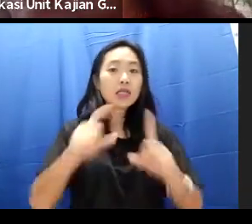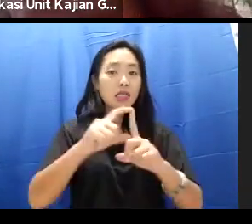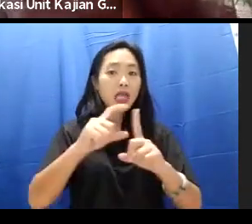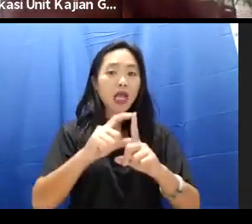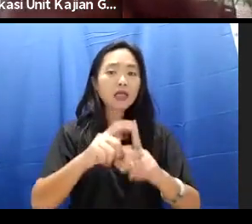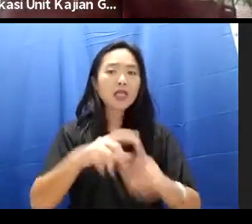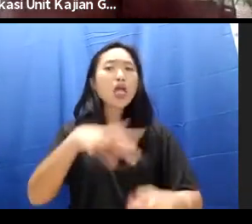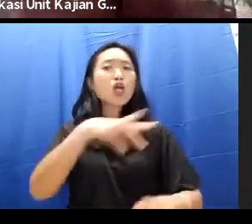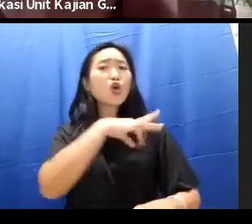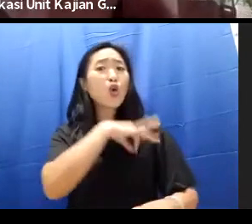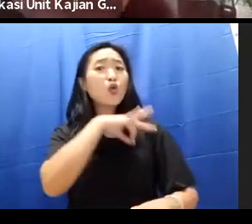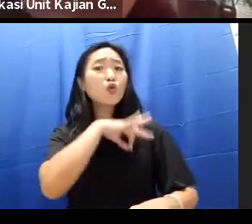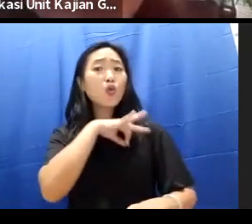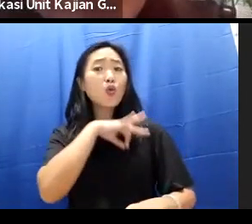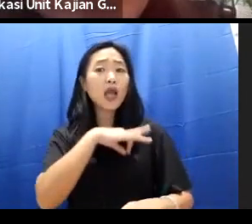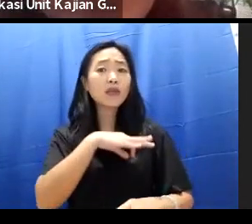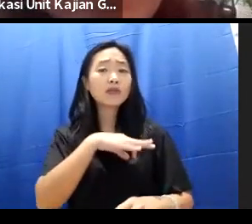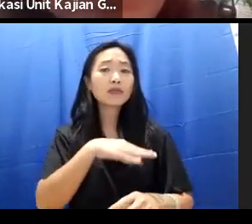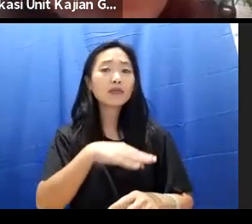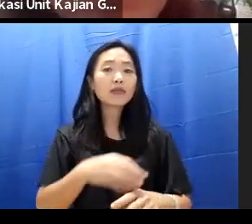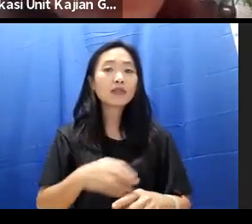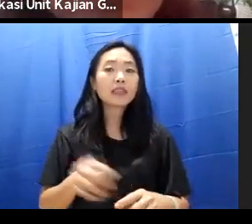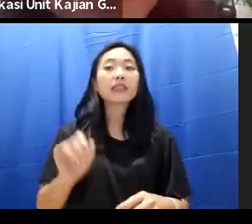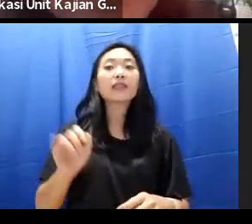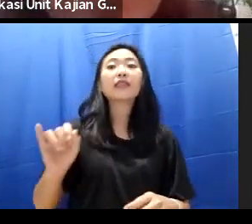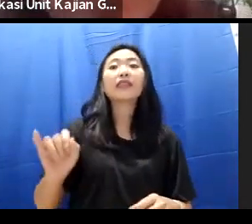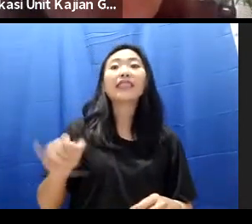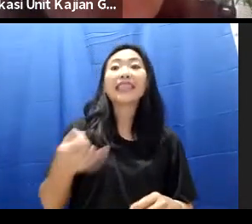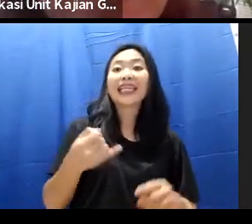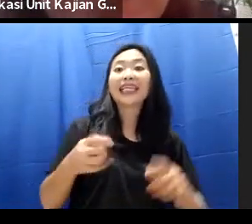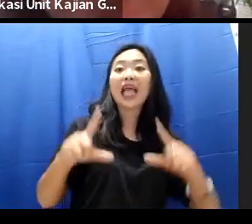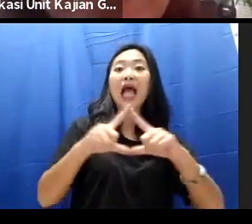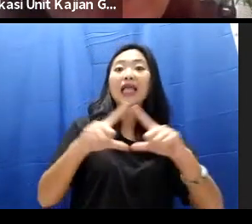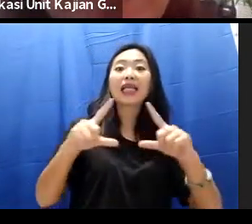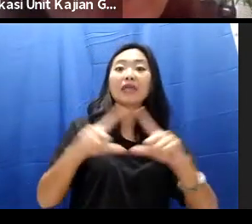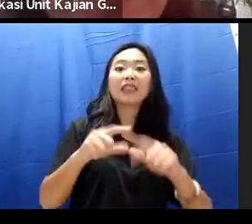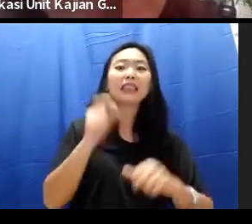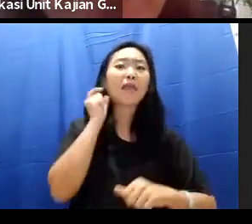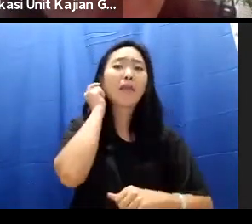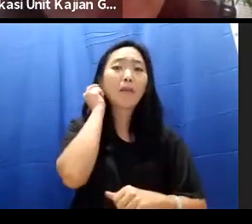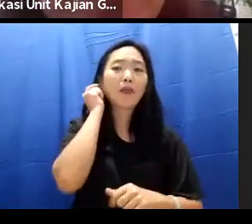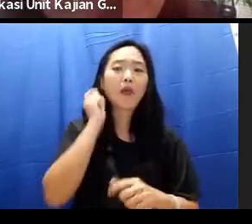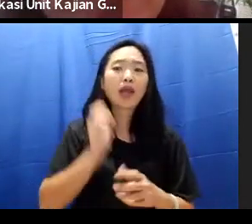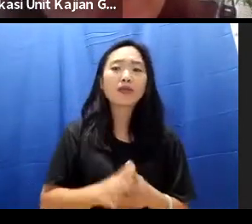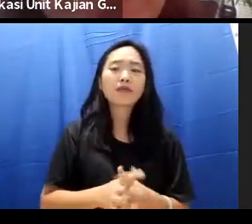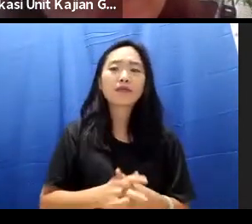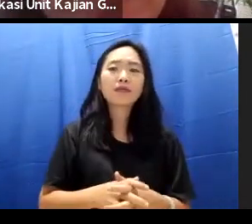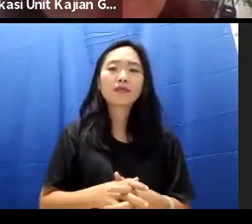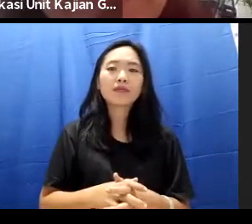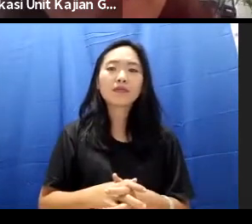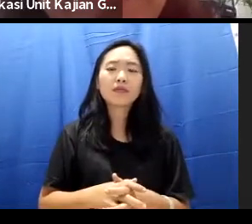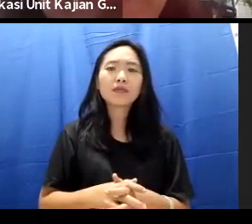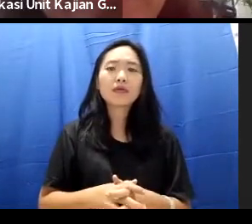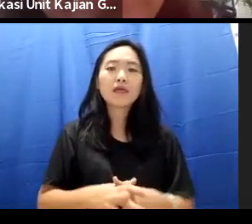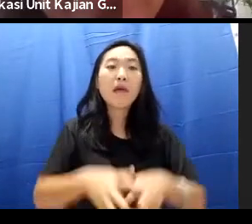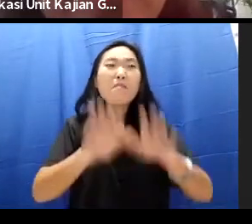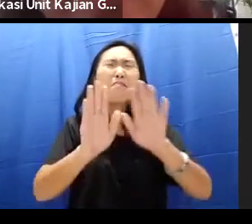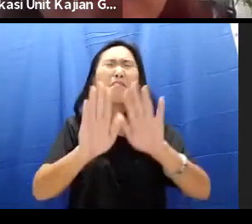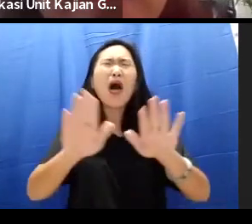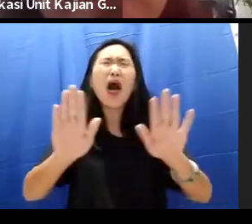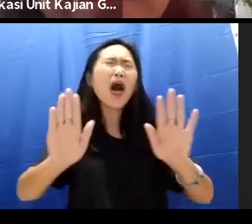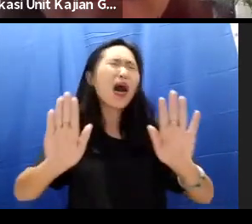jadi akademisi atau sekolah perempuan? Kalau tadi kita ngomongin hambatan, dan sudah, kalau kita list itu ternyata banyak banget gitu ya.